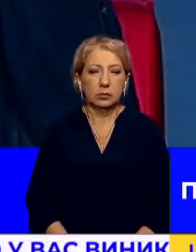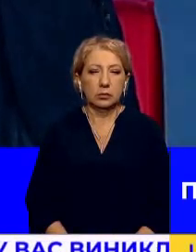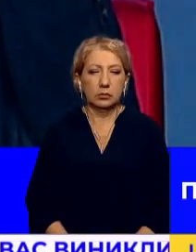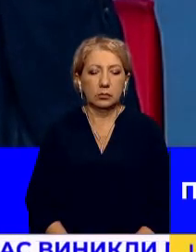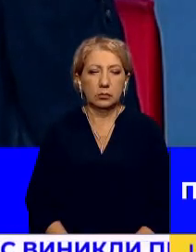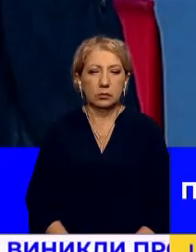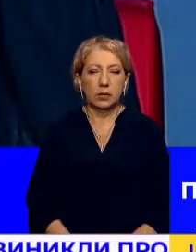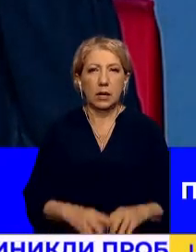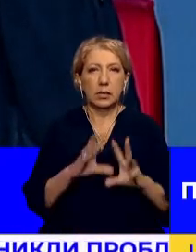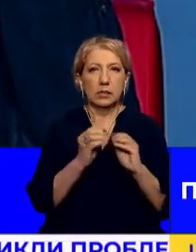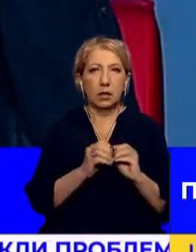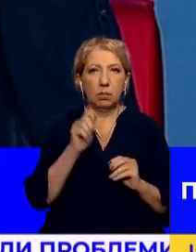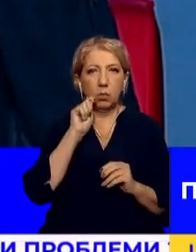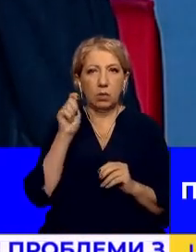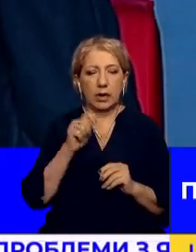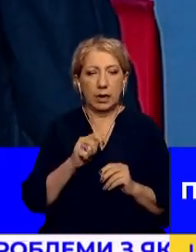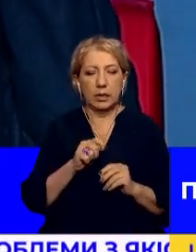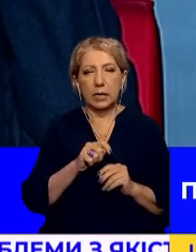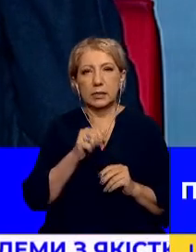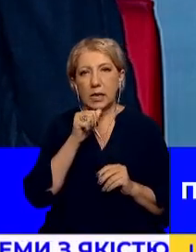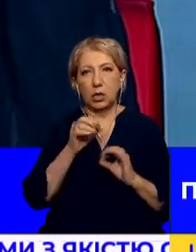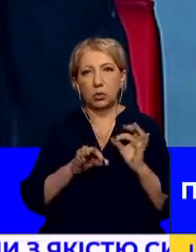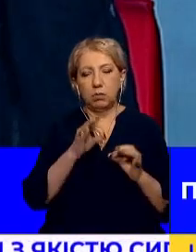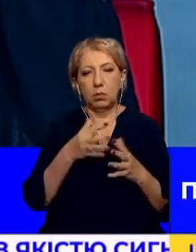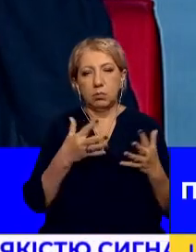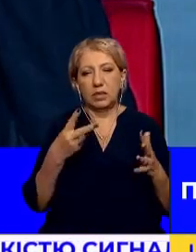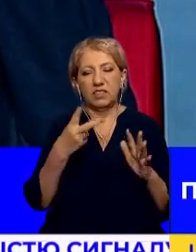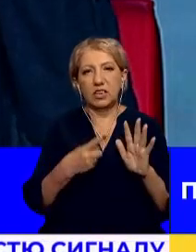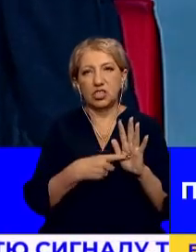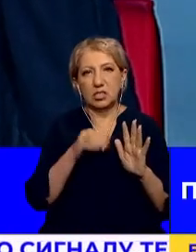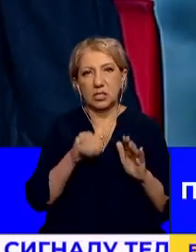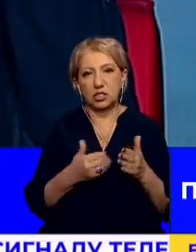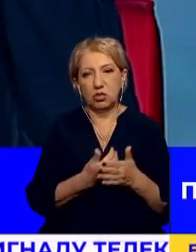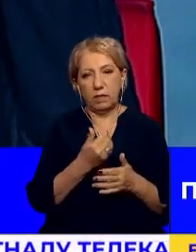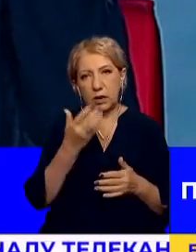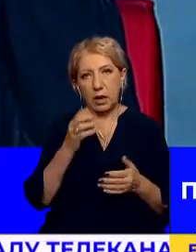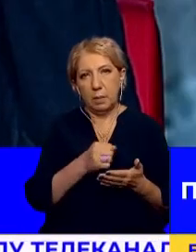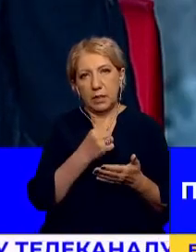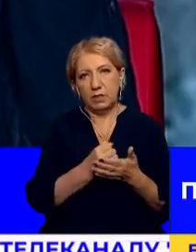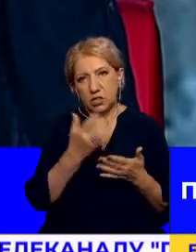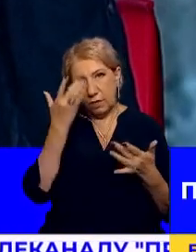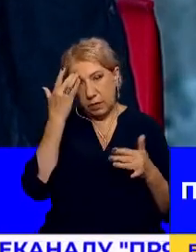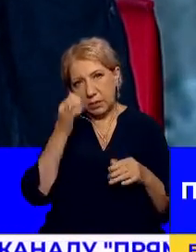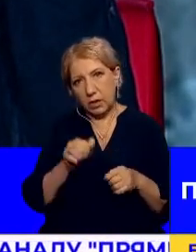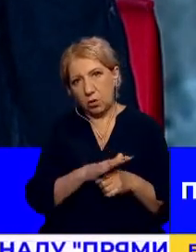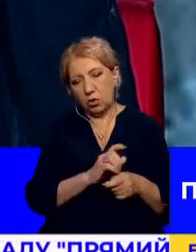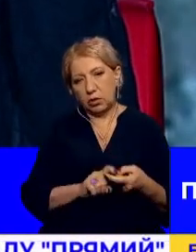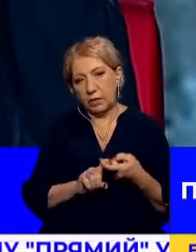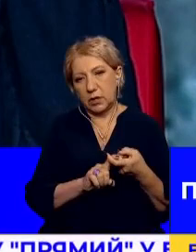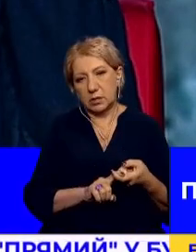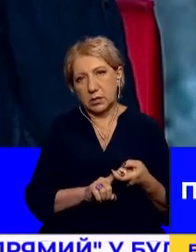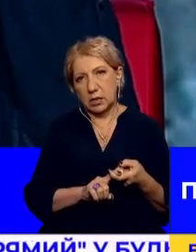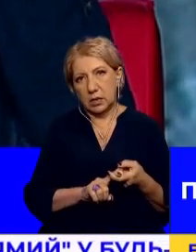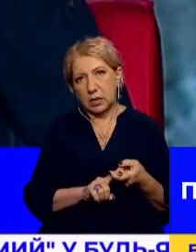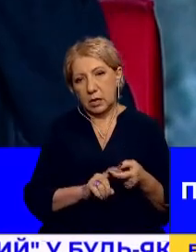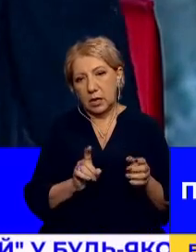ситуація? Загалом по країні за минулу добу зафіксовано понад 26 тисяч нових підтверджених випадків захворювання на коронавірус.